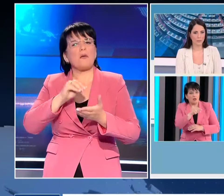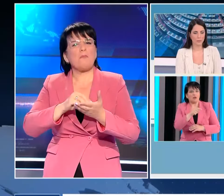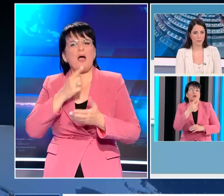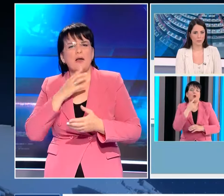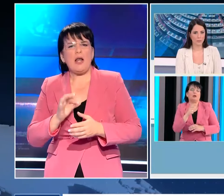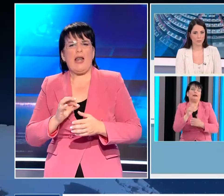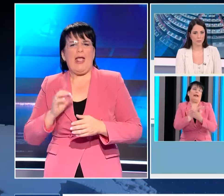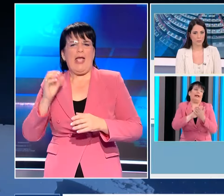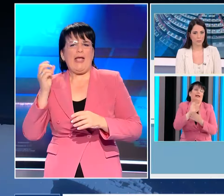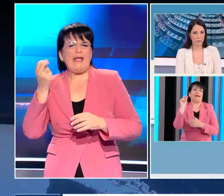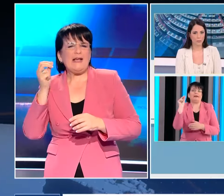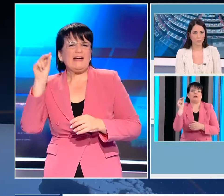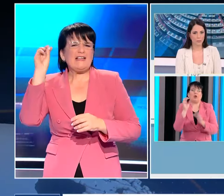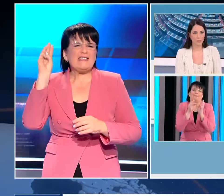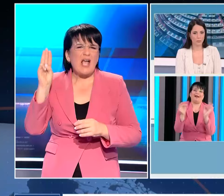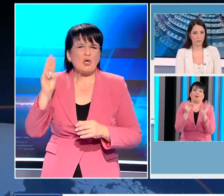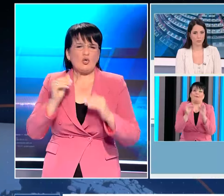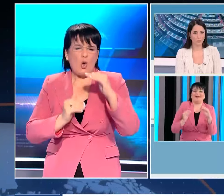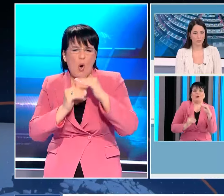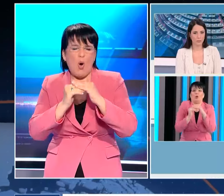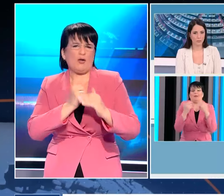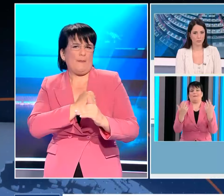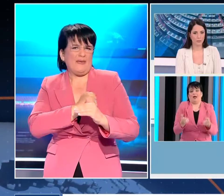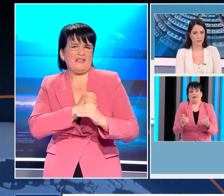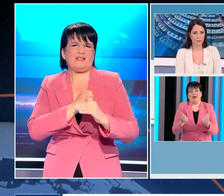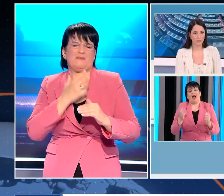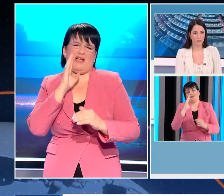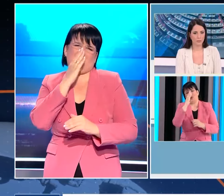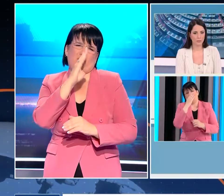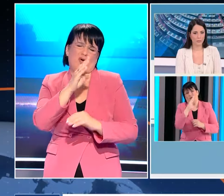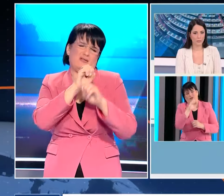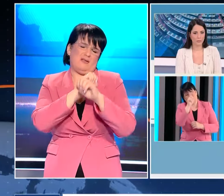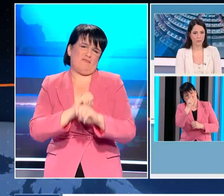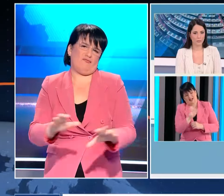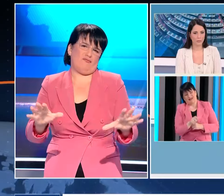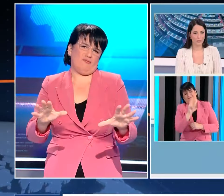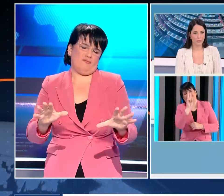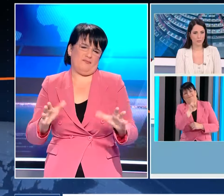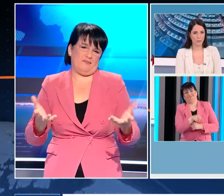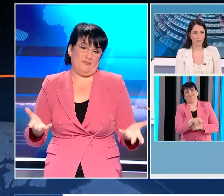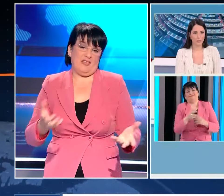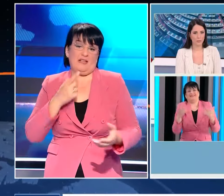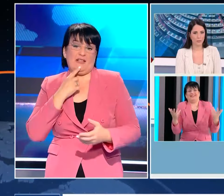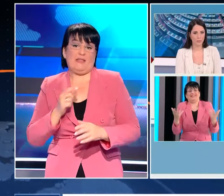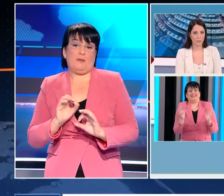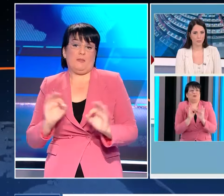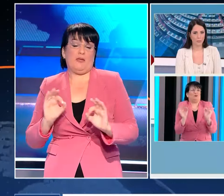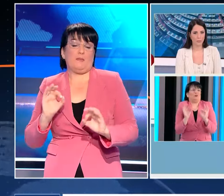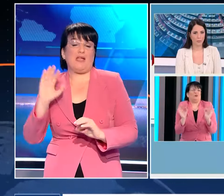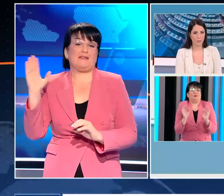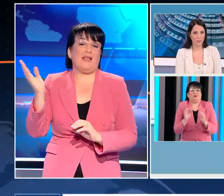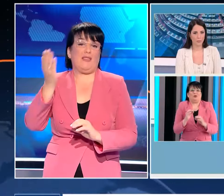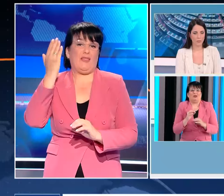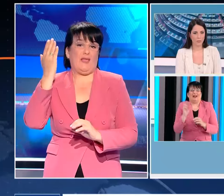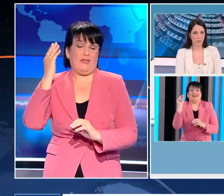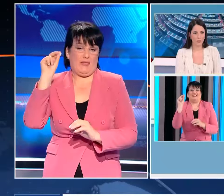ντεμέ χριστιανούς, για χριστιανόμετρα και ξεχυλίζει η υποκρισία πάνω του. Τι θα πει ντεμέ χριστιανός? Ντεμέ είναι